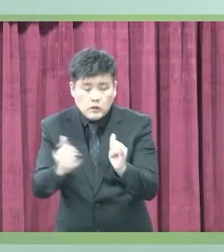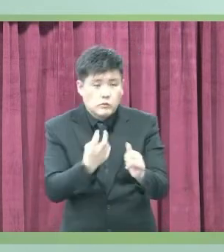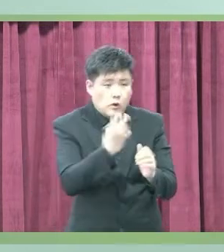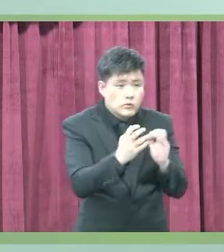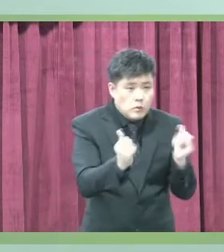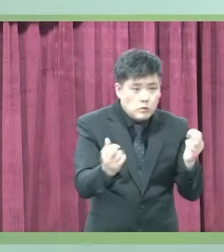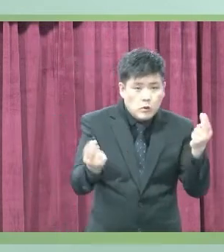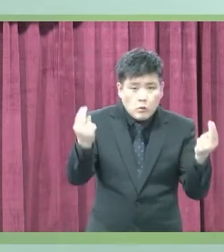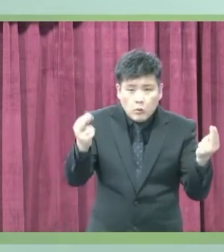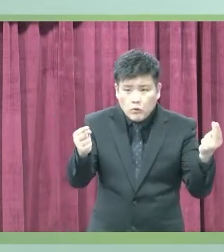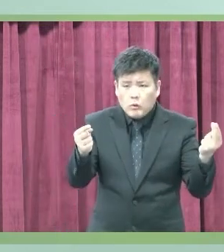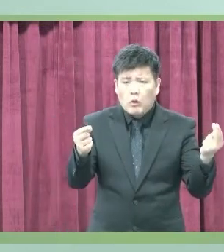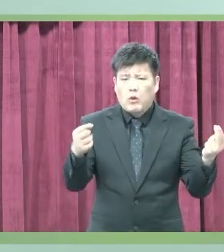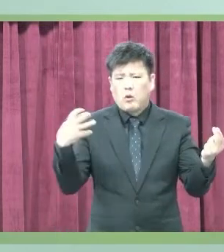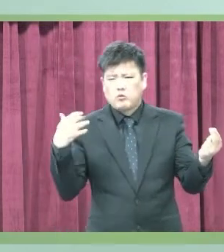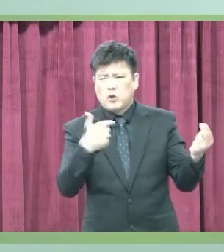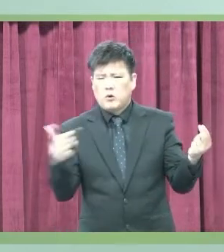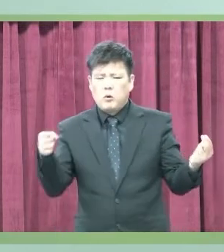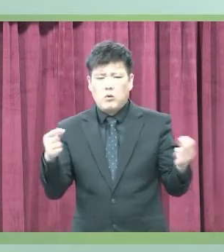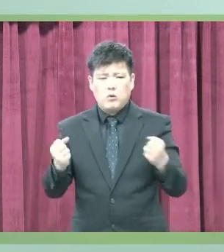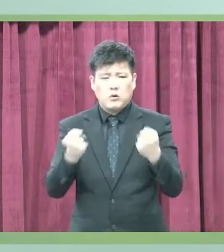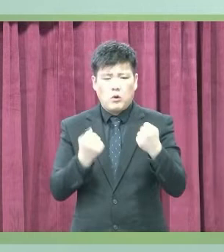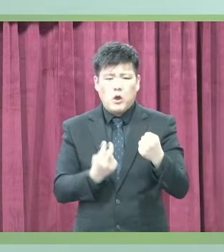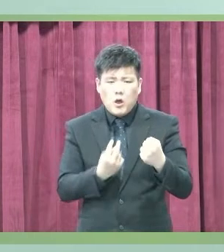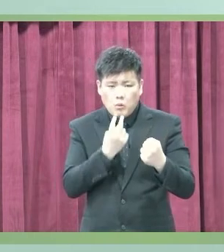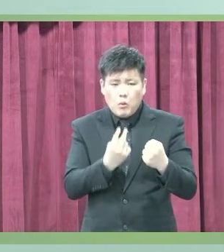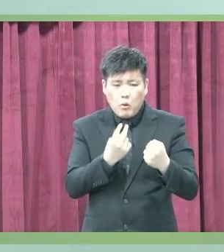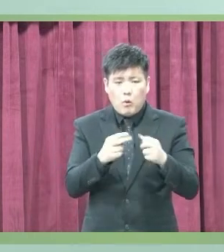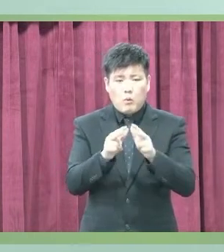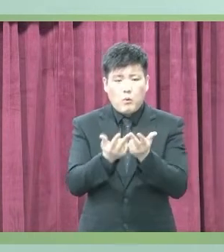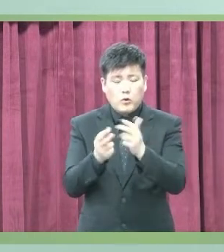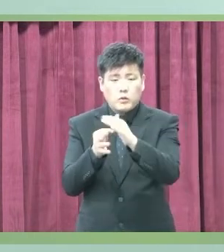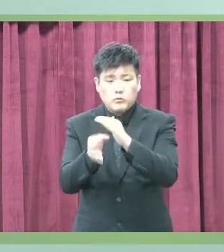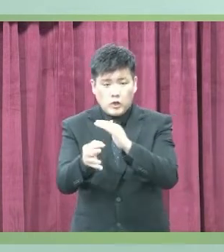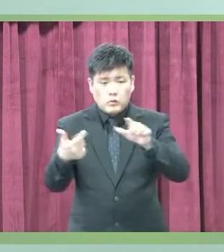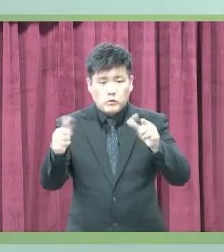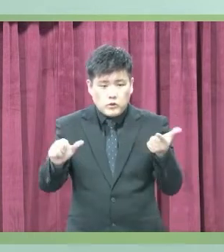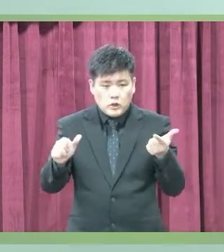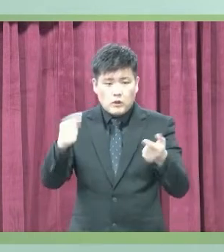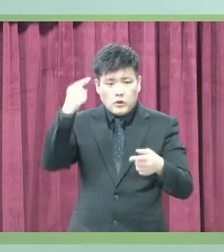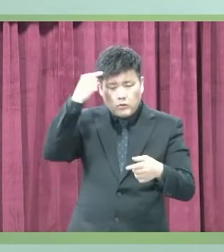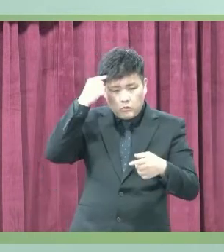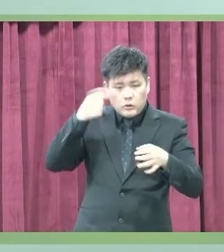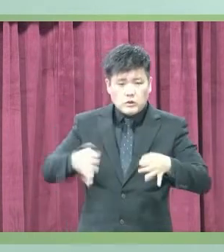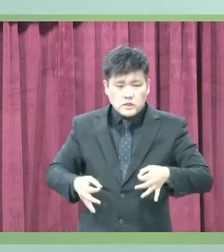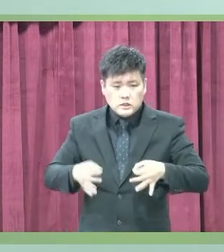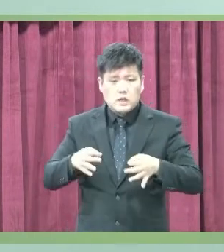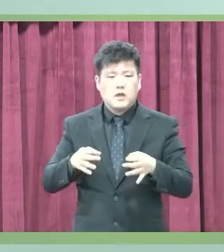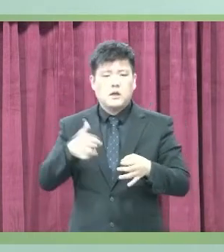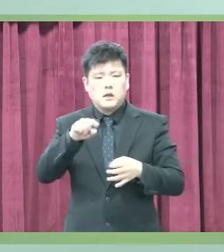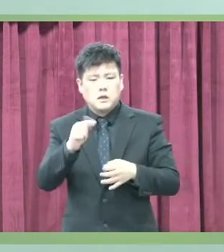높습니다. 건강보험과 의료급여 대상자의 본인 부담금 차이도 내변변, 심장, 간, 자폐성